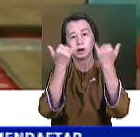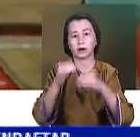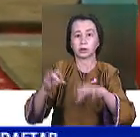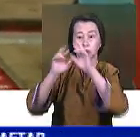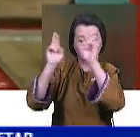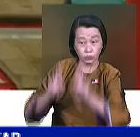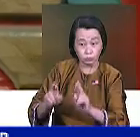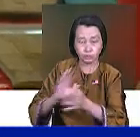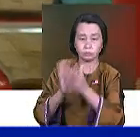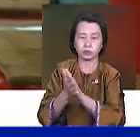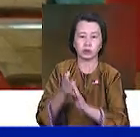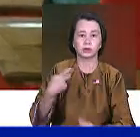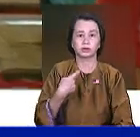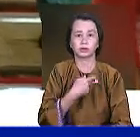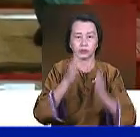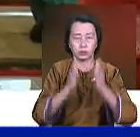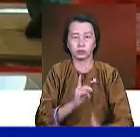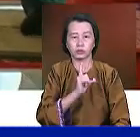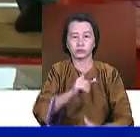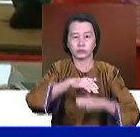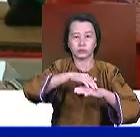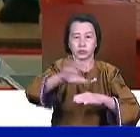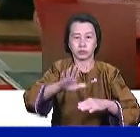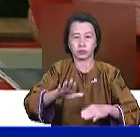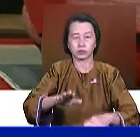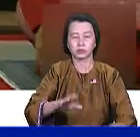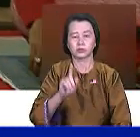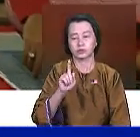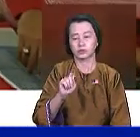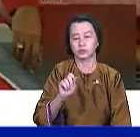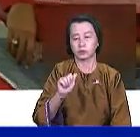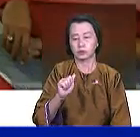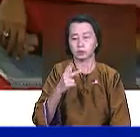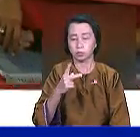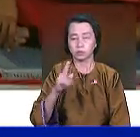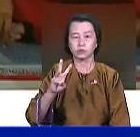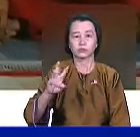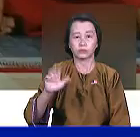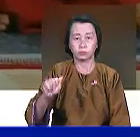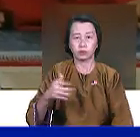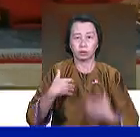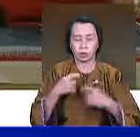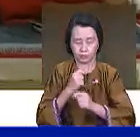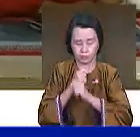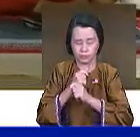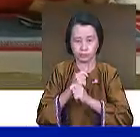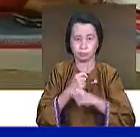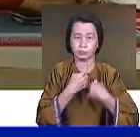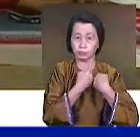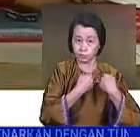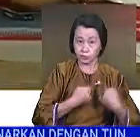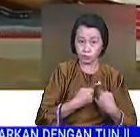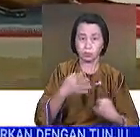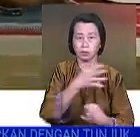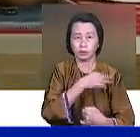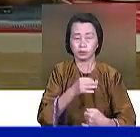ini berupaya menjadikan kita umat Islam yang lebih bertakwa dan mempunyai ketahanan jiwa